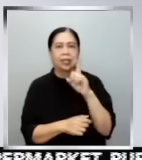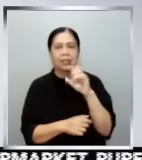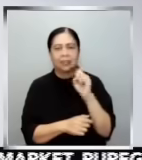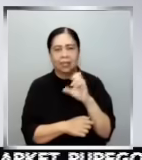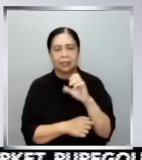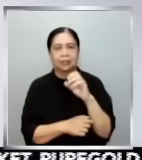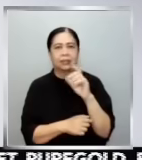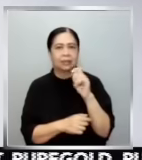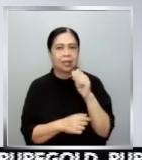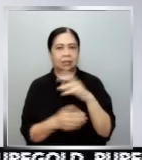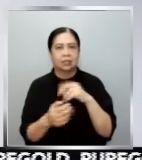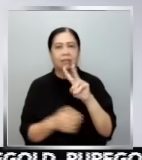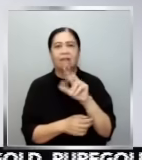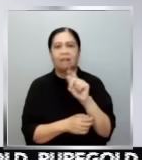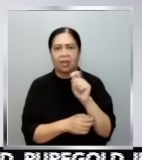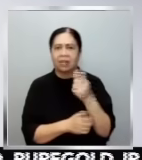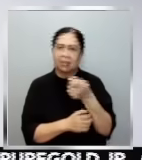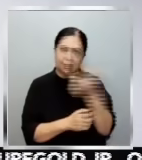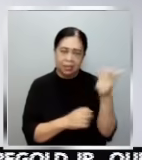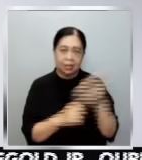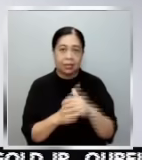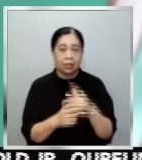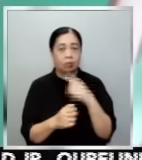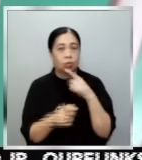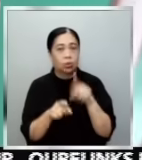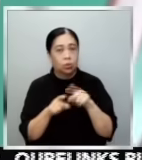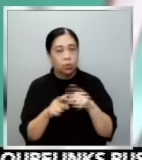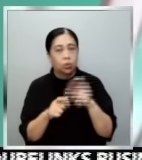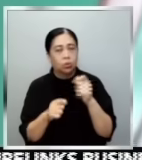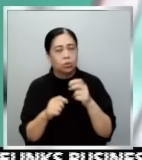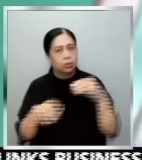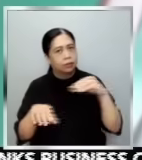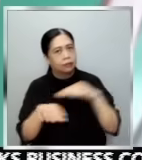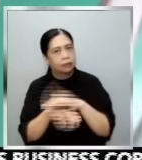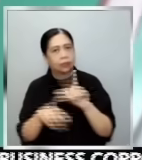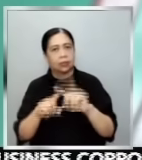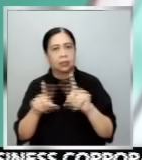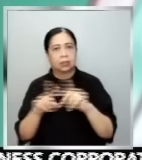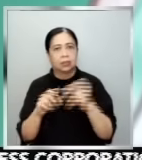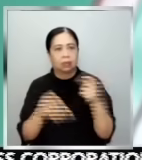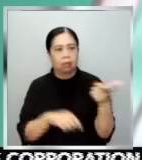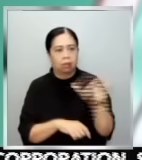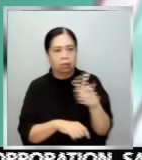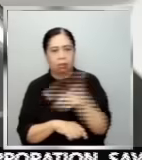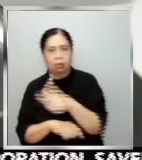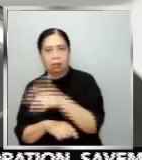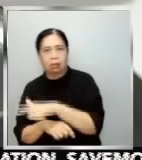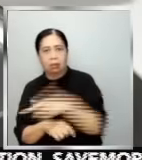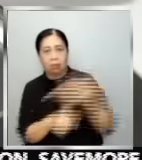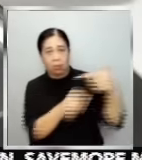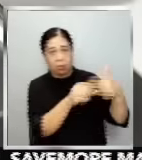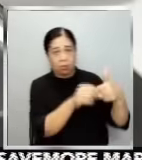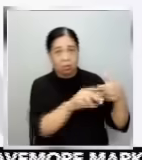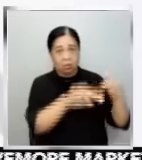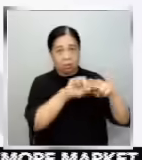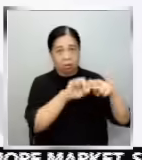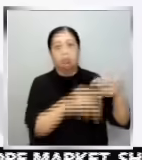petroleo Bukod sa mga motorista malaki rin daw ang epekto nito sa iba pa dahil sa Domino effect ng oil price